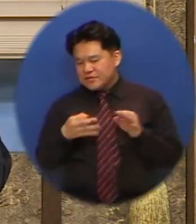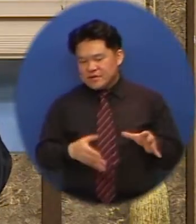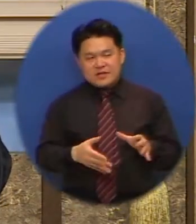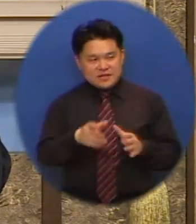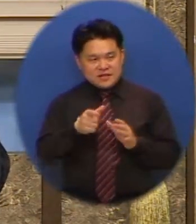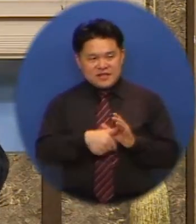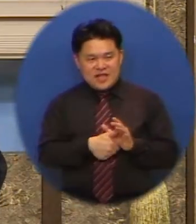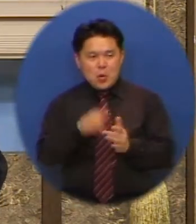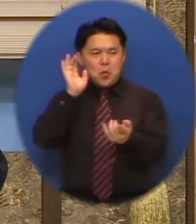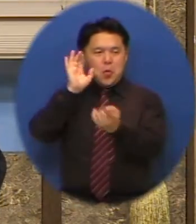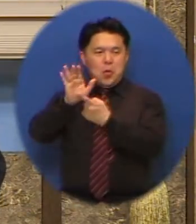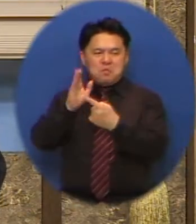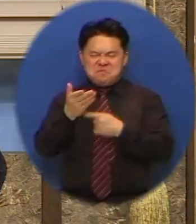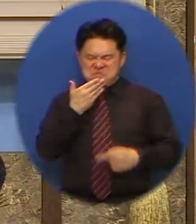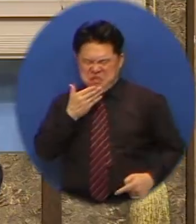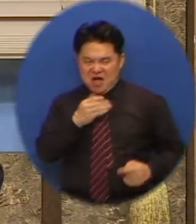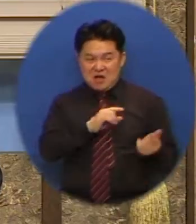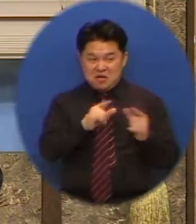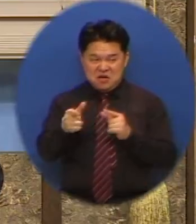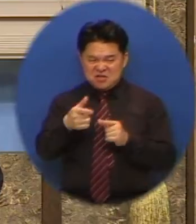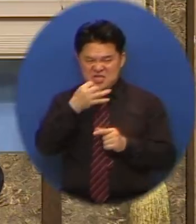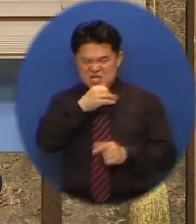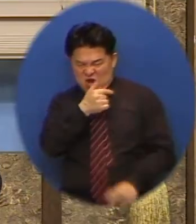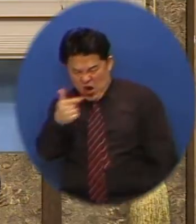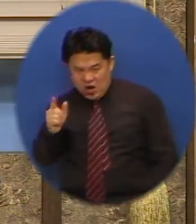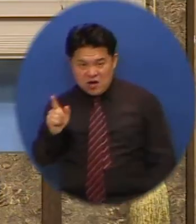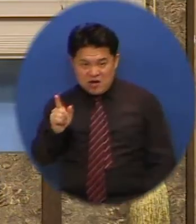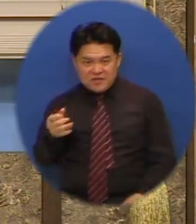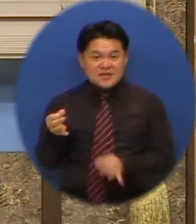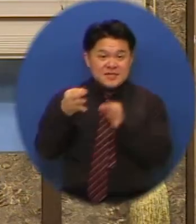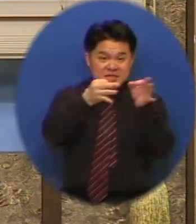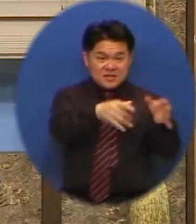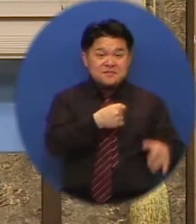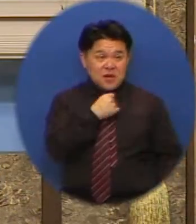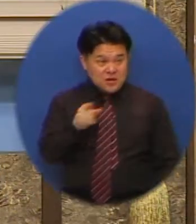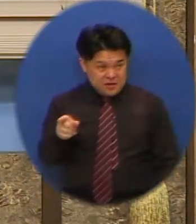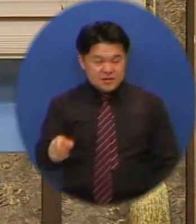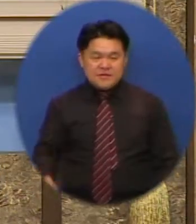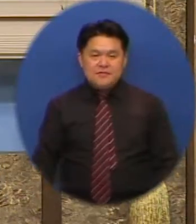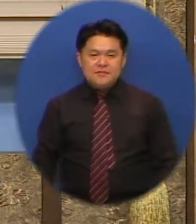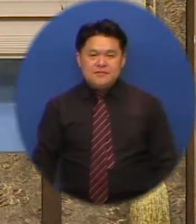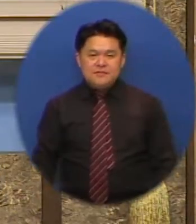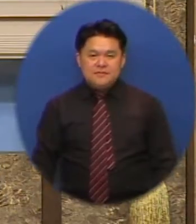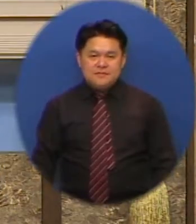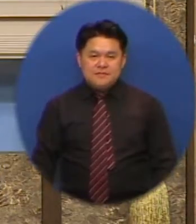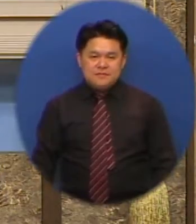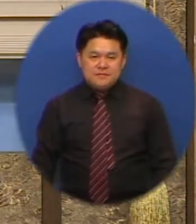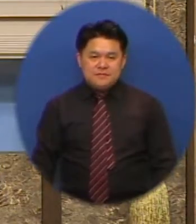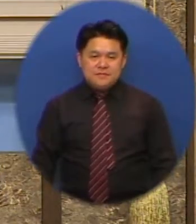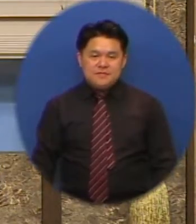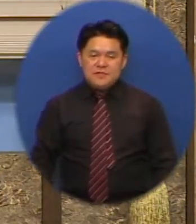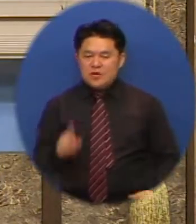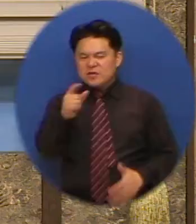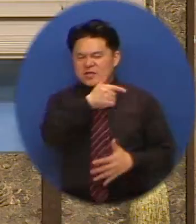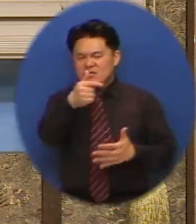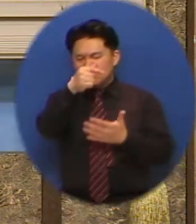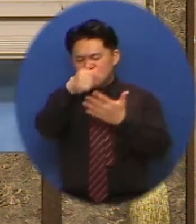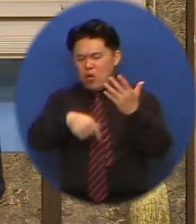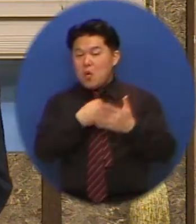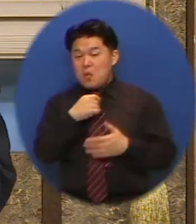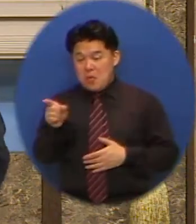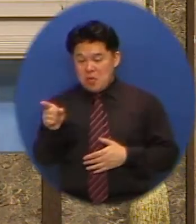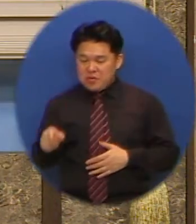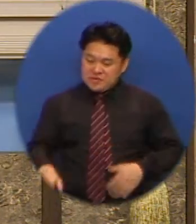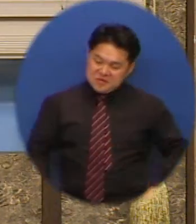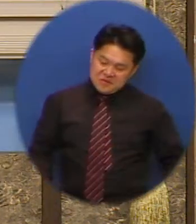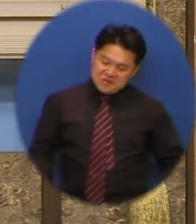그 아웃컴, 사회적인 효과가 복지 효과가 큰 사업을 하고 싶어 하거든요. 그 프로젝트를 원하는 거예요. 네. 그래서